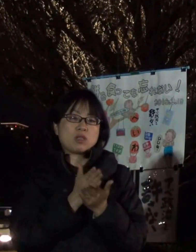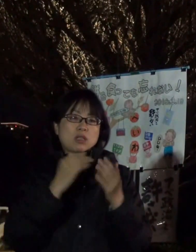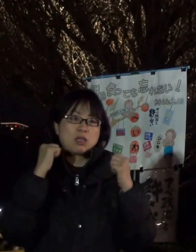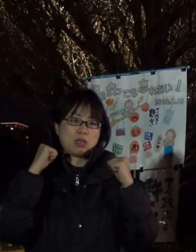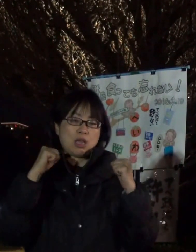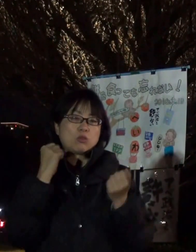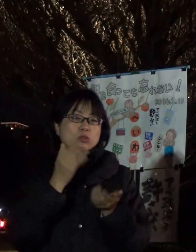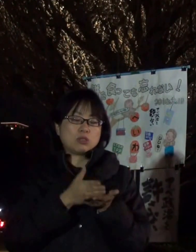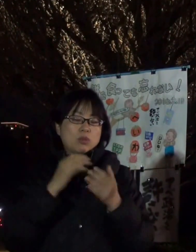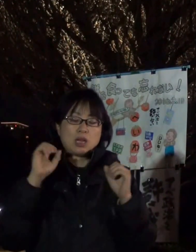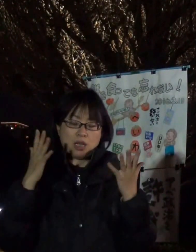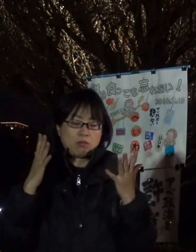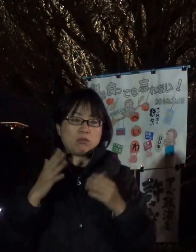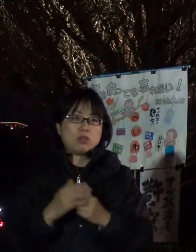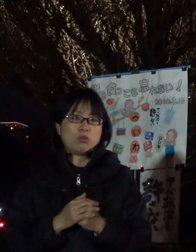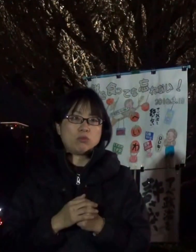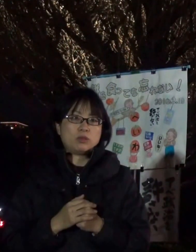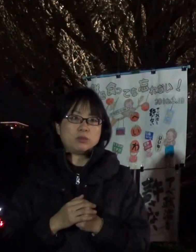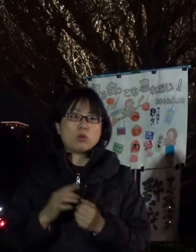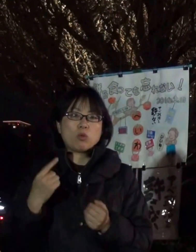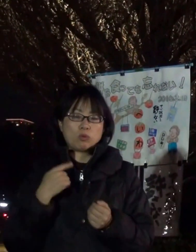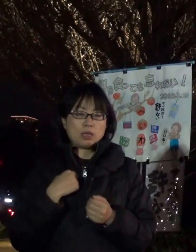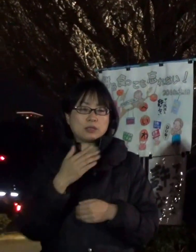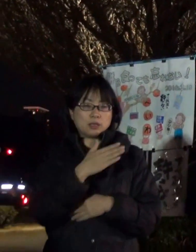手遅れになります。ありがとうございました。